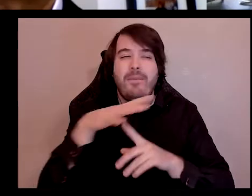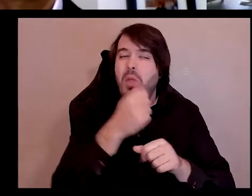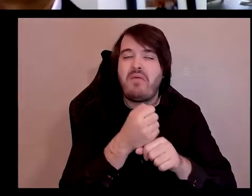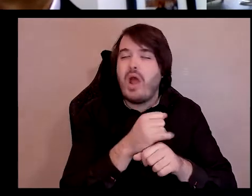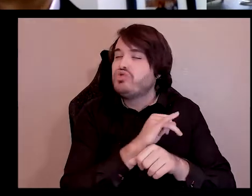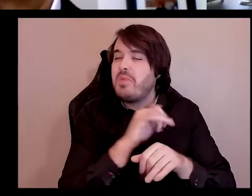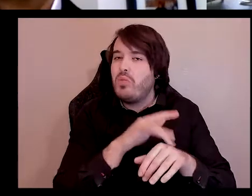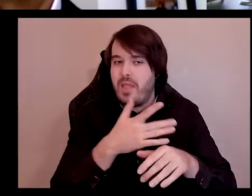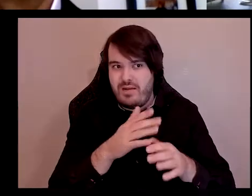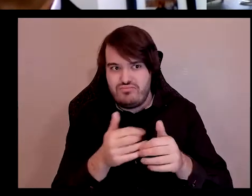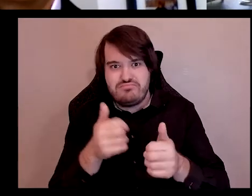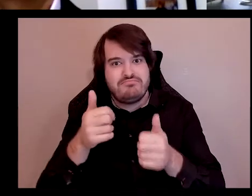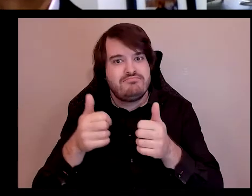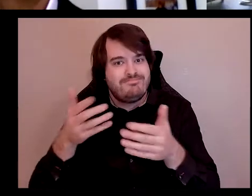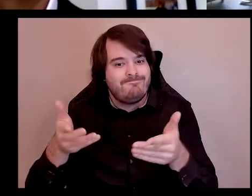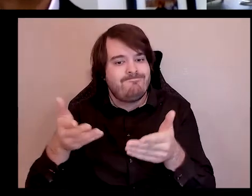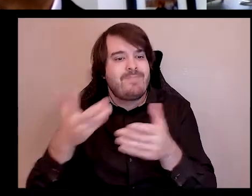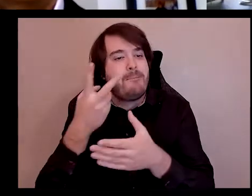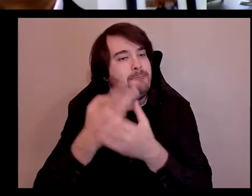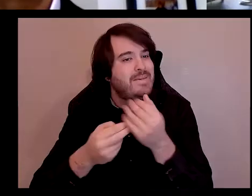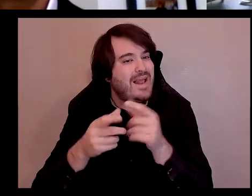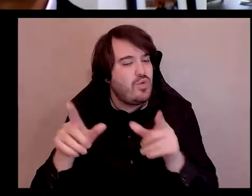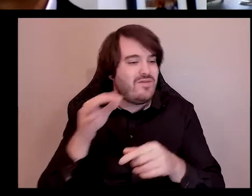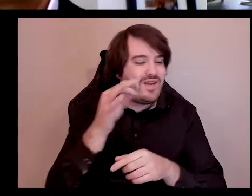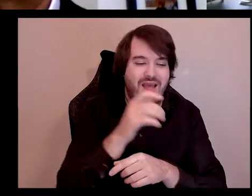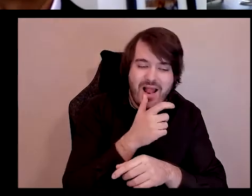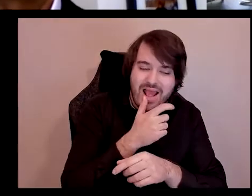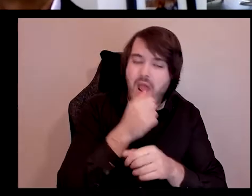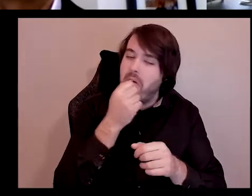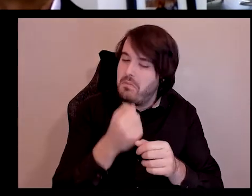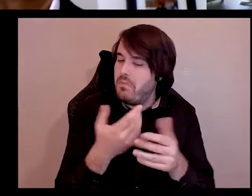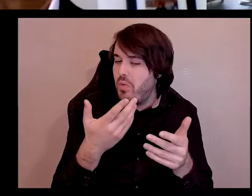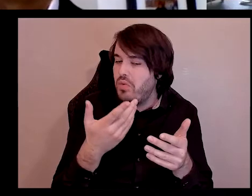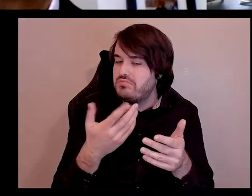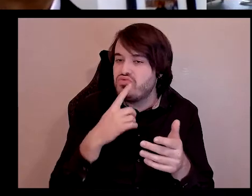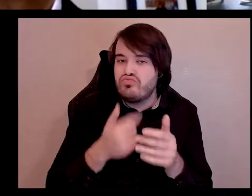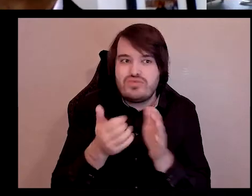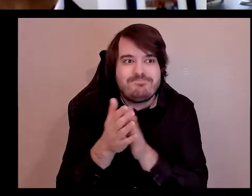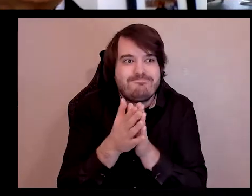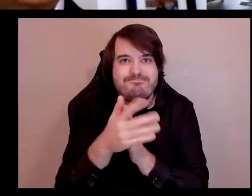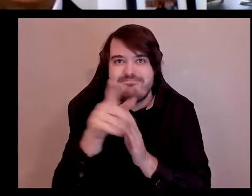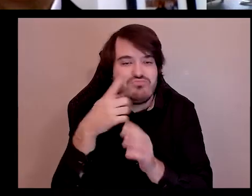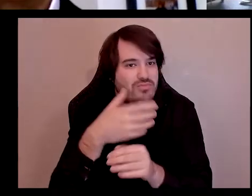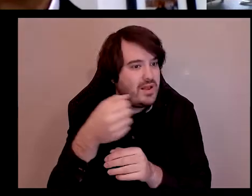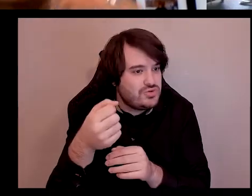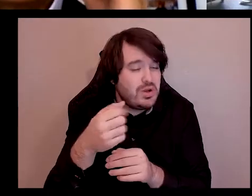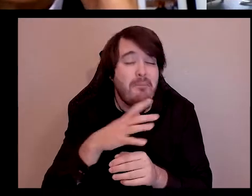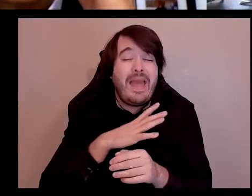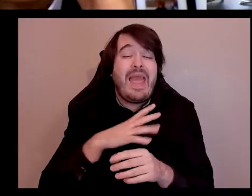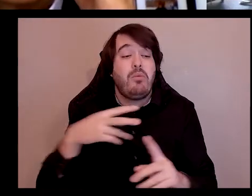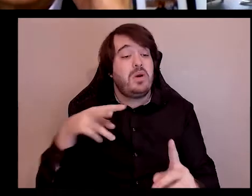peut-être, à l'occasion, dans le milieu de travail, on ne l'utilisait pas. Aujourd'hui, on réclame davantage le bilinguisme. Ça peut